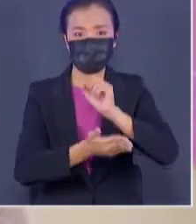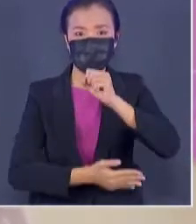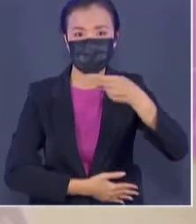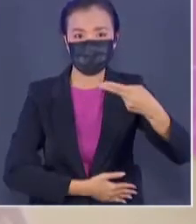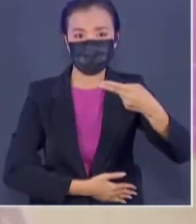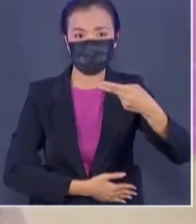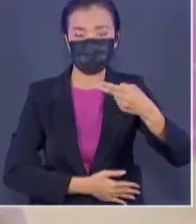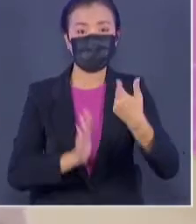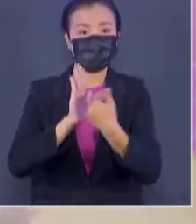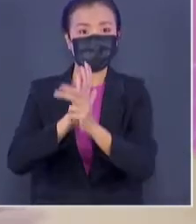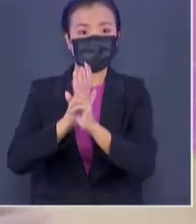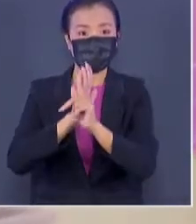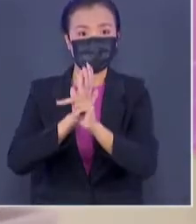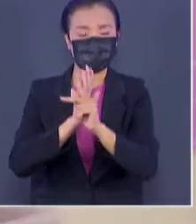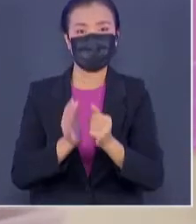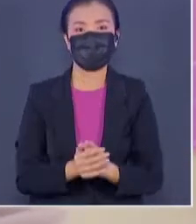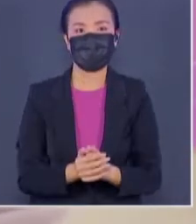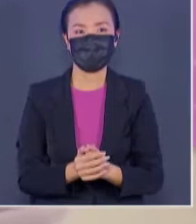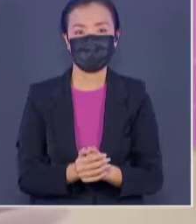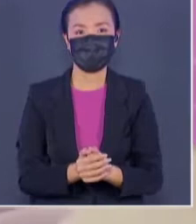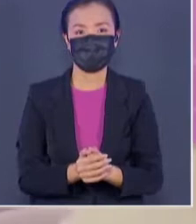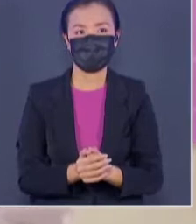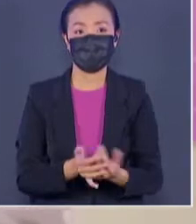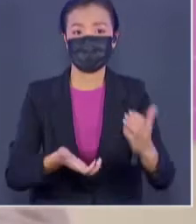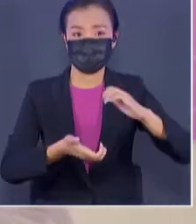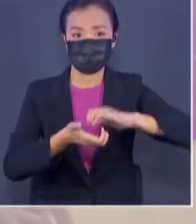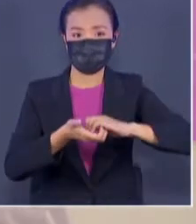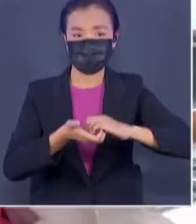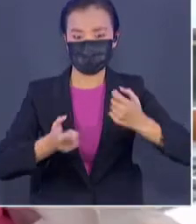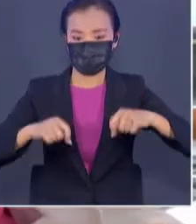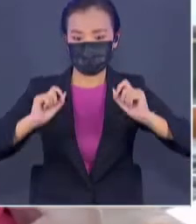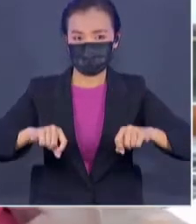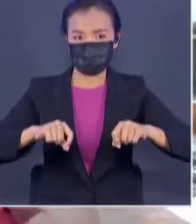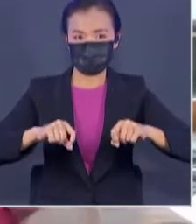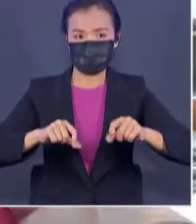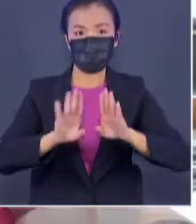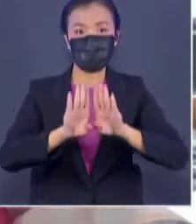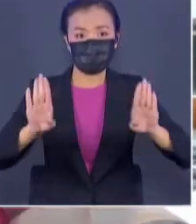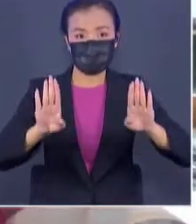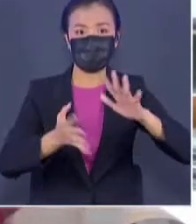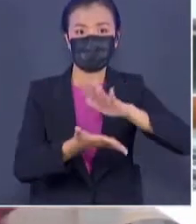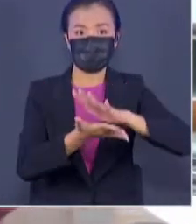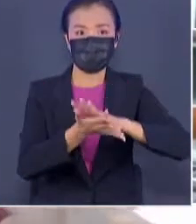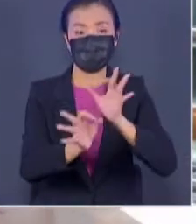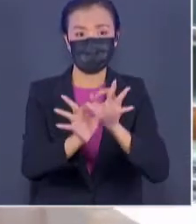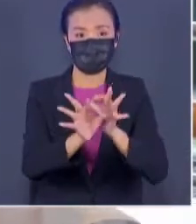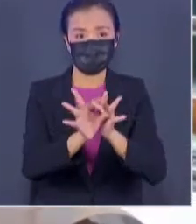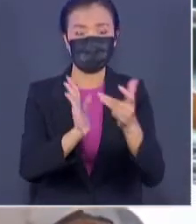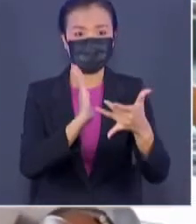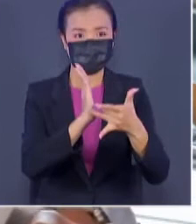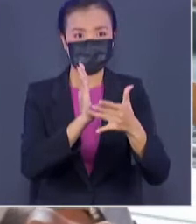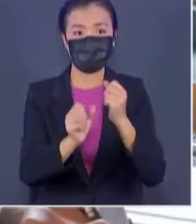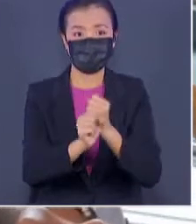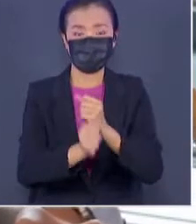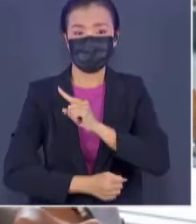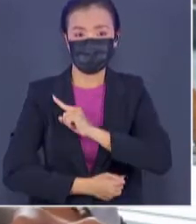หาวิทยาลัยขอนแก่นวิทยาเขตหนองคายครับได้ร่วมกันลงนามข้อตกลงและเปิดธนาคารโรงเรียนดิจิทัลที่ดำเนินการโด